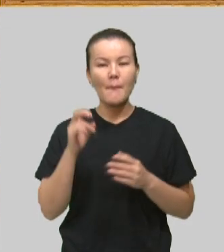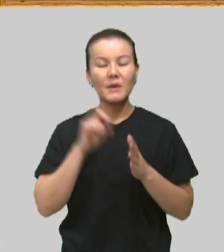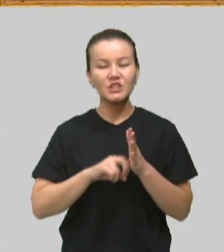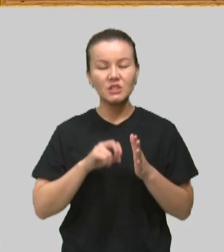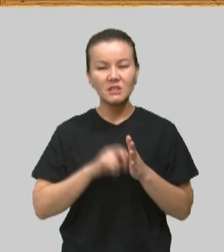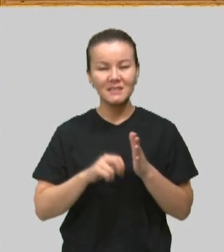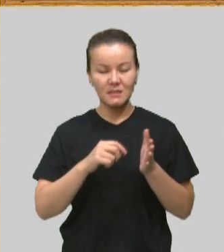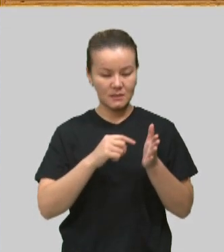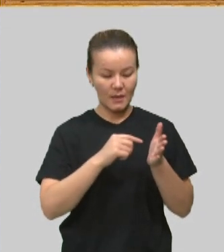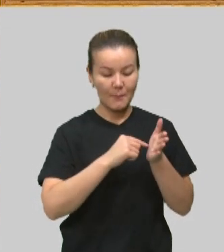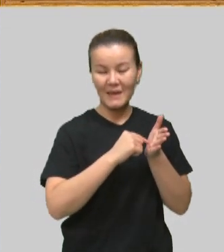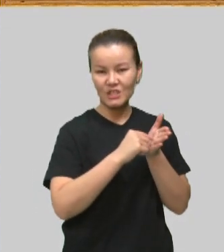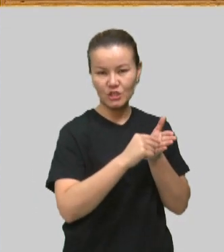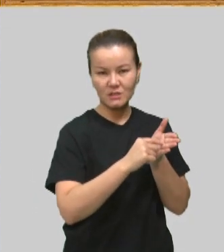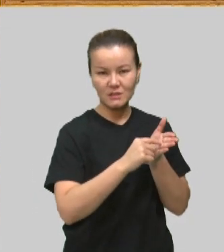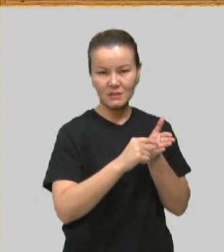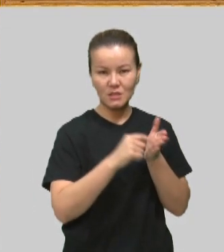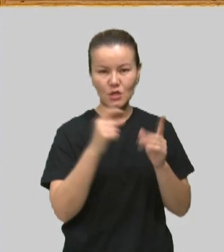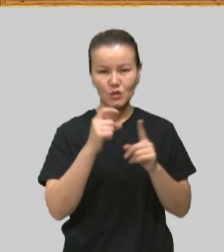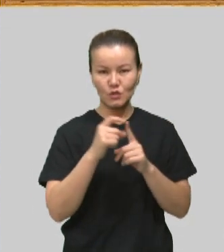Подчеркните в слове «ветер»